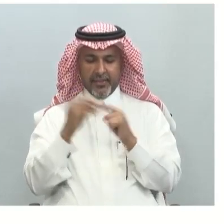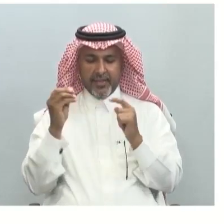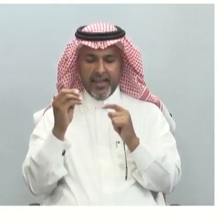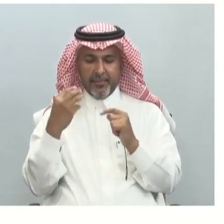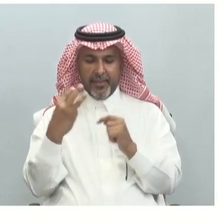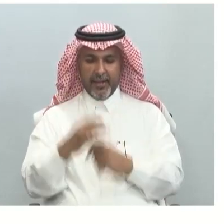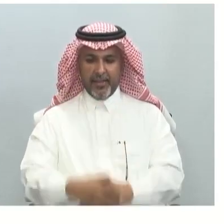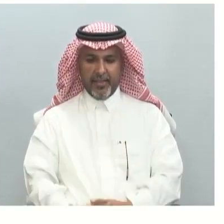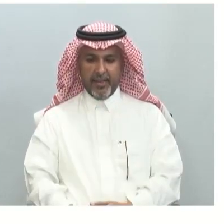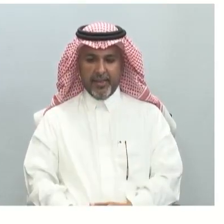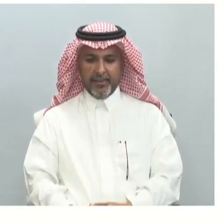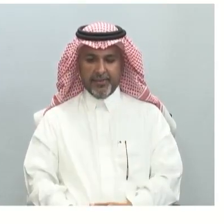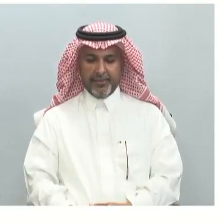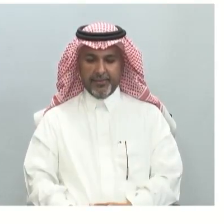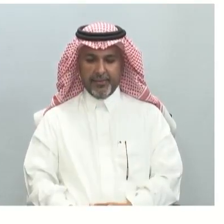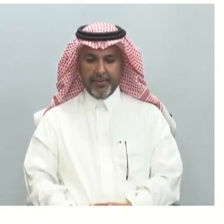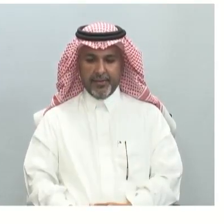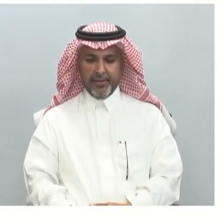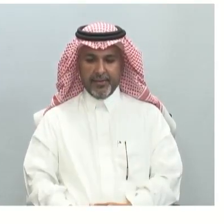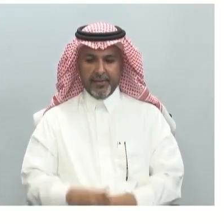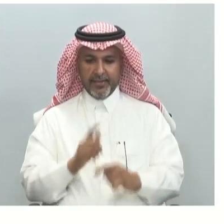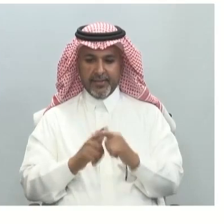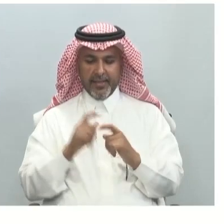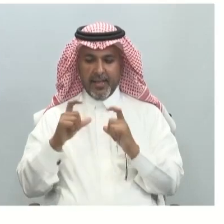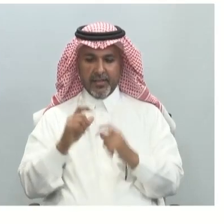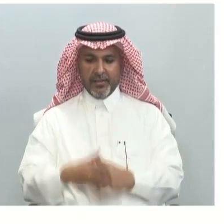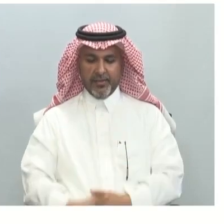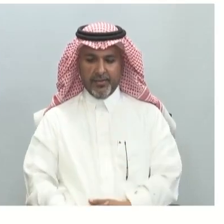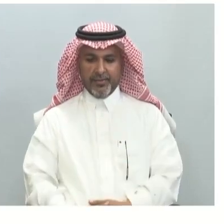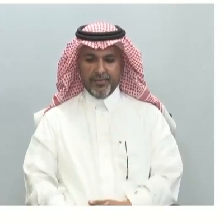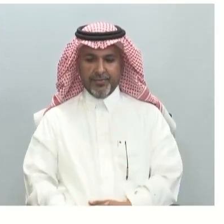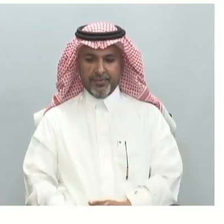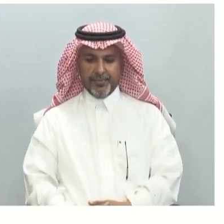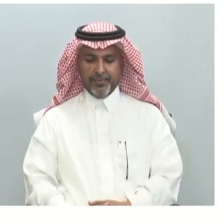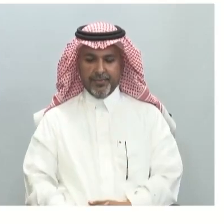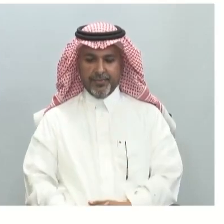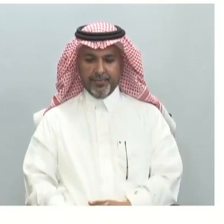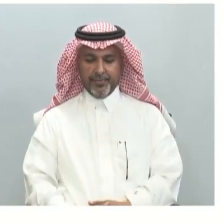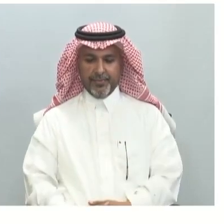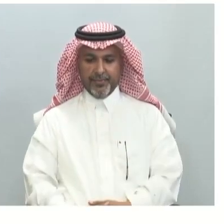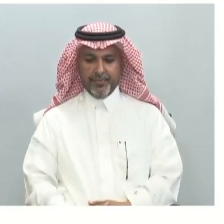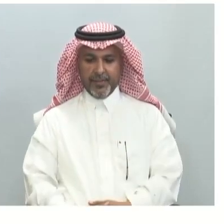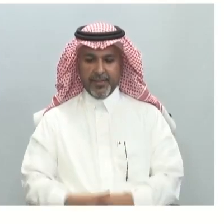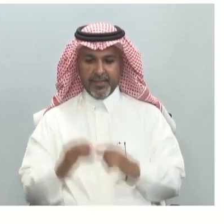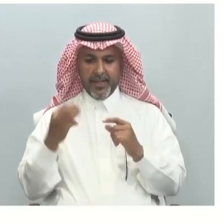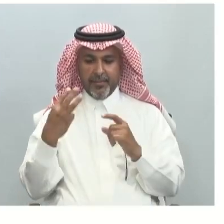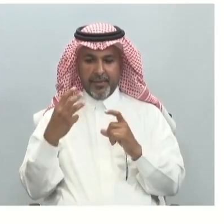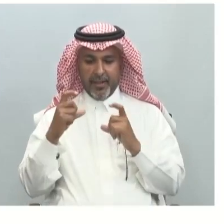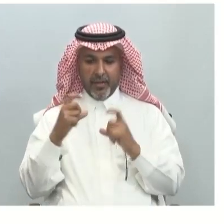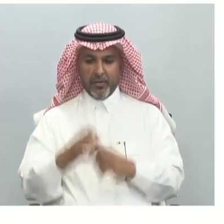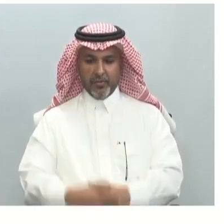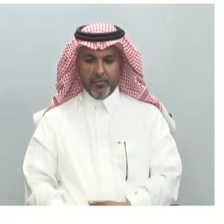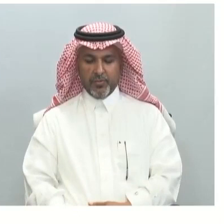اثنين اكس واي زائد زائد ماذا زائد هذا الحد اللي هو سالب ثلاثه